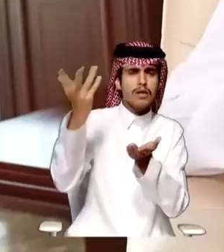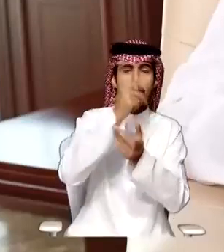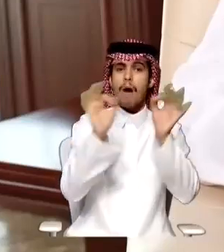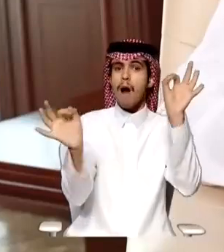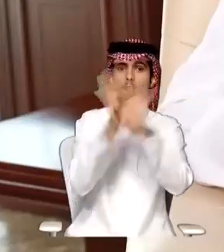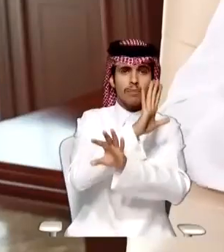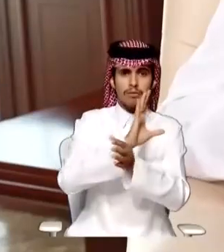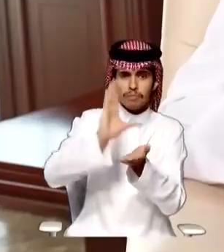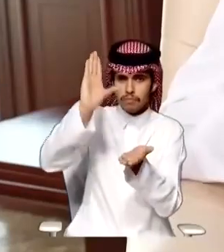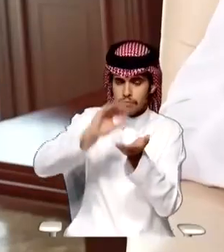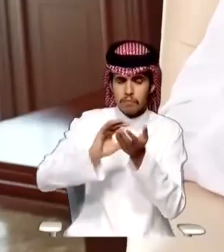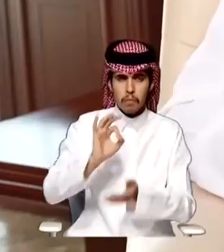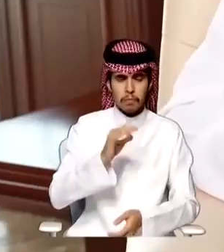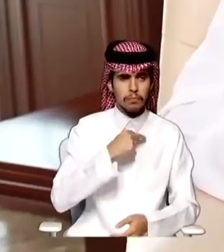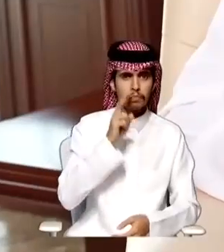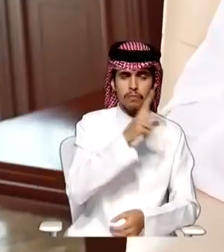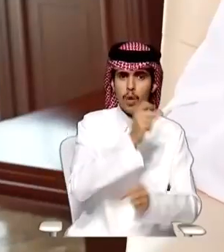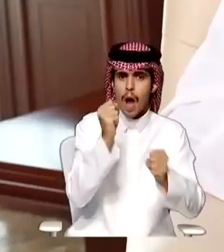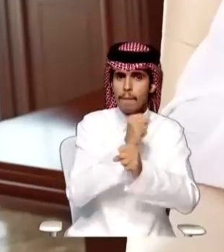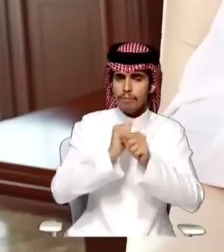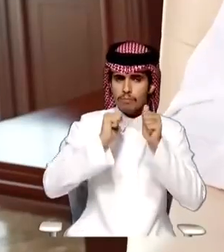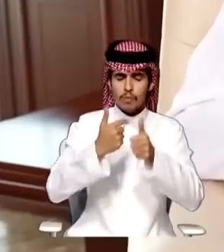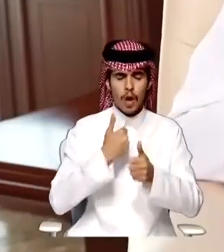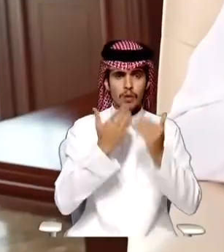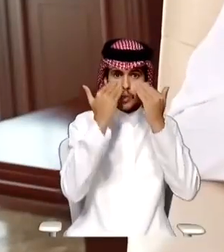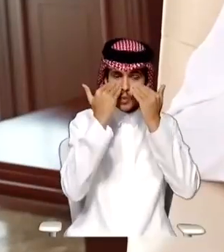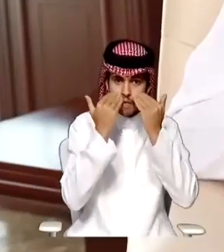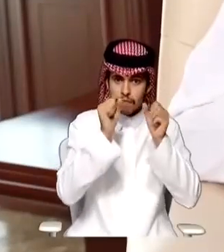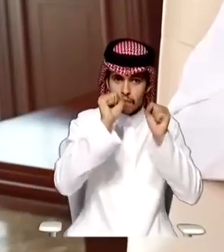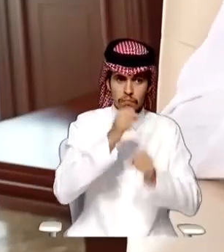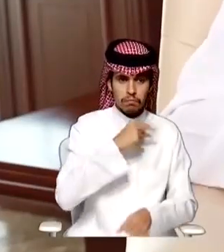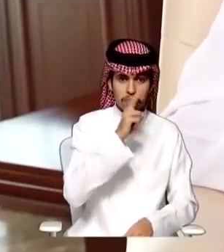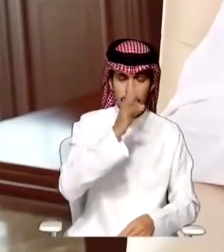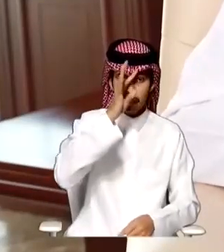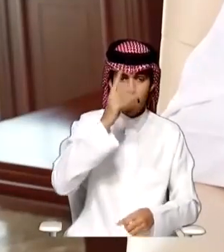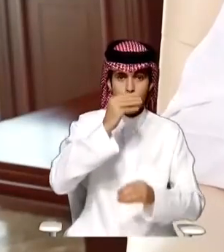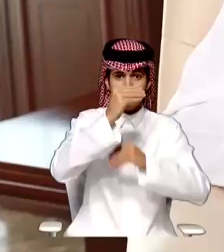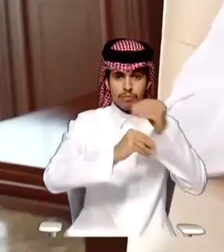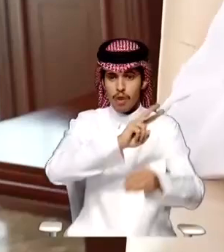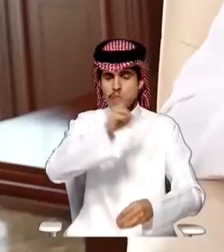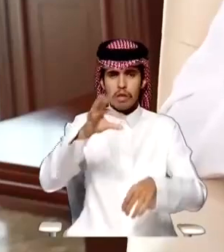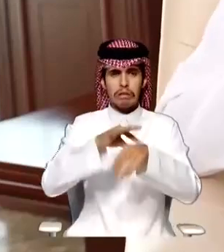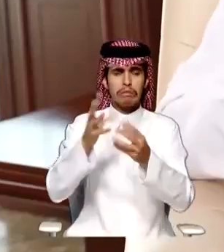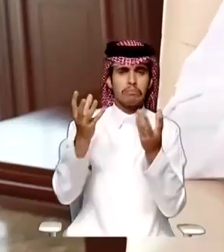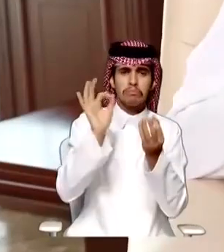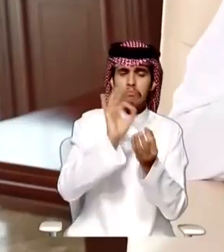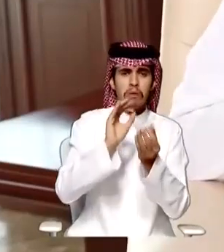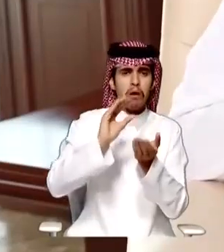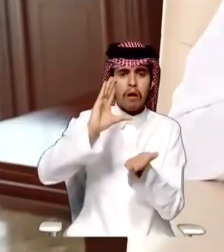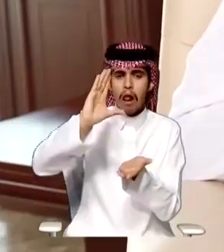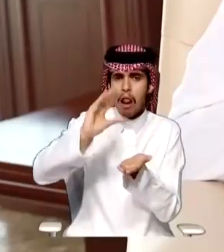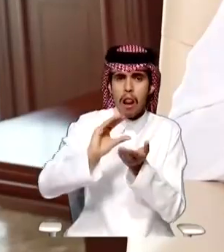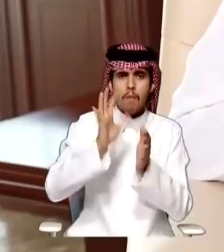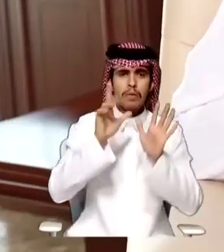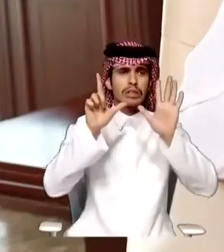100% وهذا الشيء اللي انا قاعد اشوفه واحيل ناس ثانيين مثلا الى سب الى 8 15 هذه تجي قبل السبعه